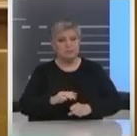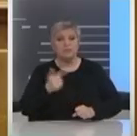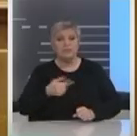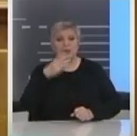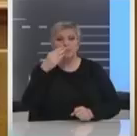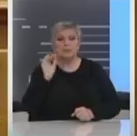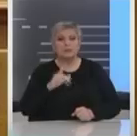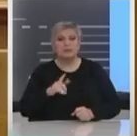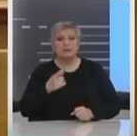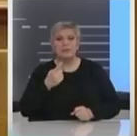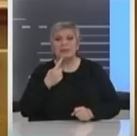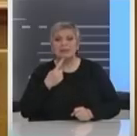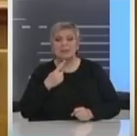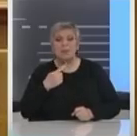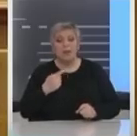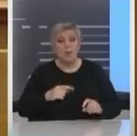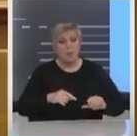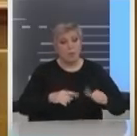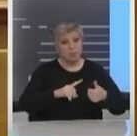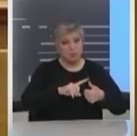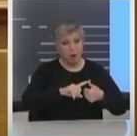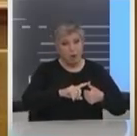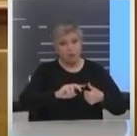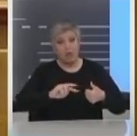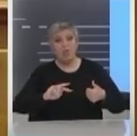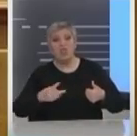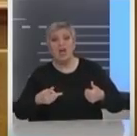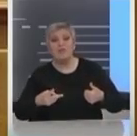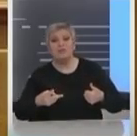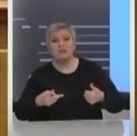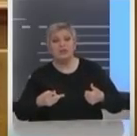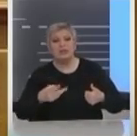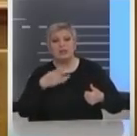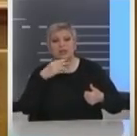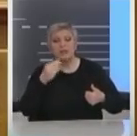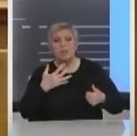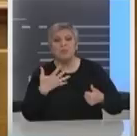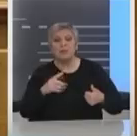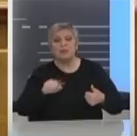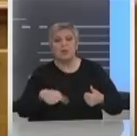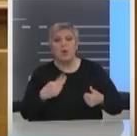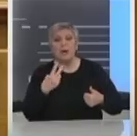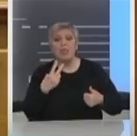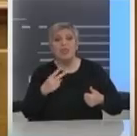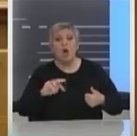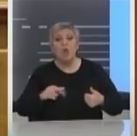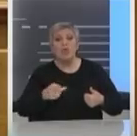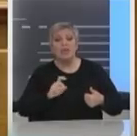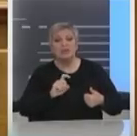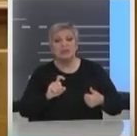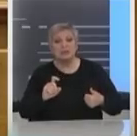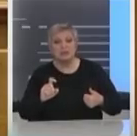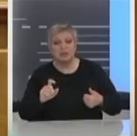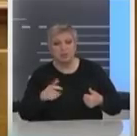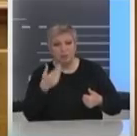τι έγινε μεταξύ της πρώτης και της δεύτερης αξιολόγησης και προσθέθηκαν 5,2 δις μέτρα για το 19 και το 20 μετά